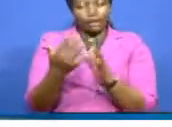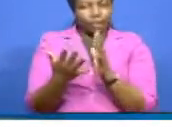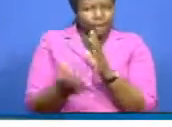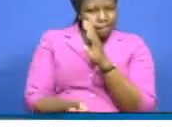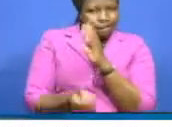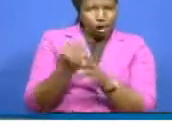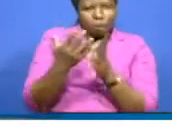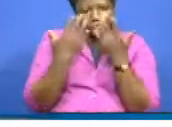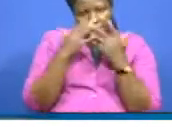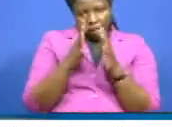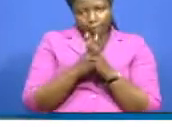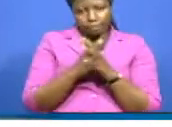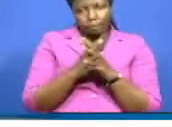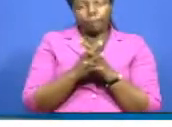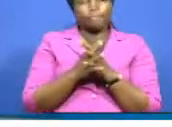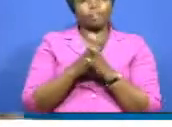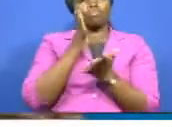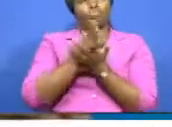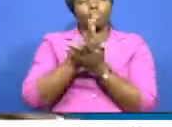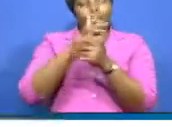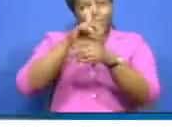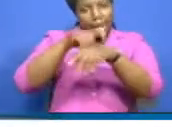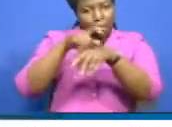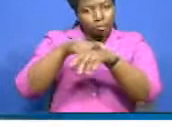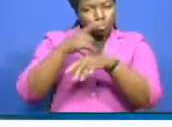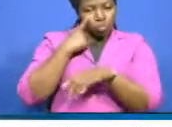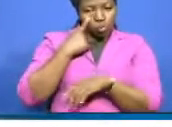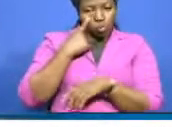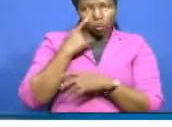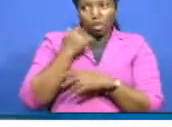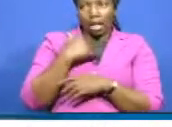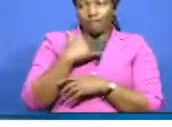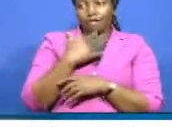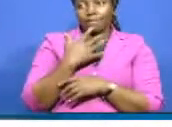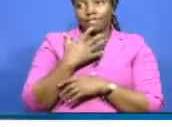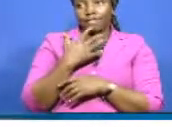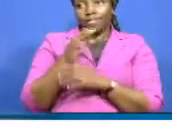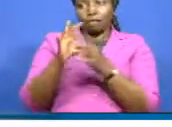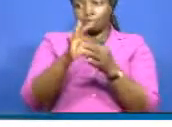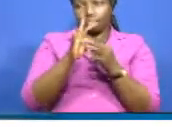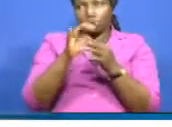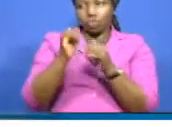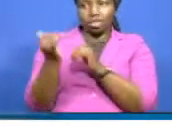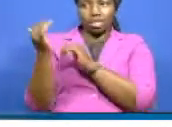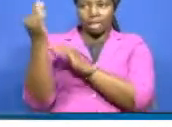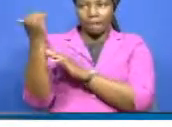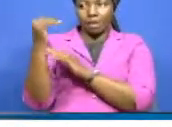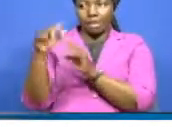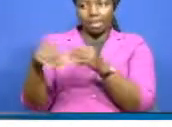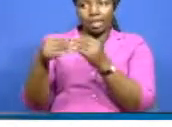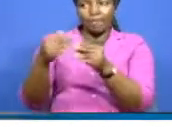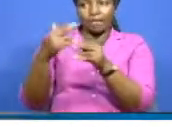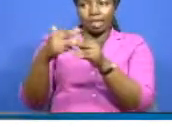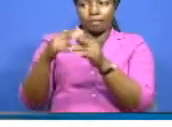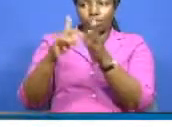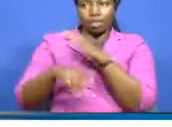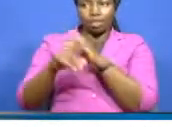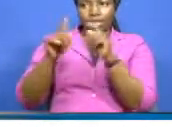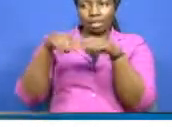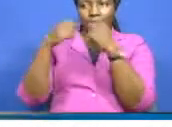ambavyo tunavyoangalia kuna mlengo ambao utakuja ukijiita, watajiita labda team